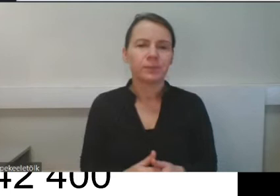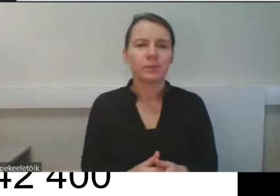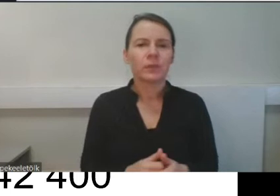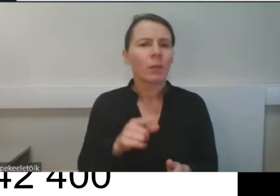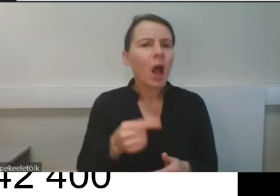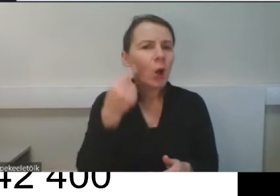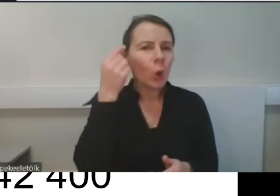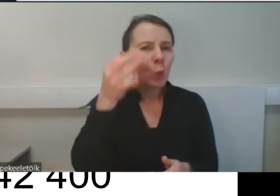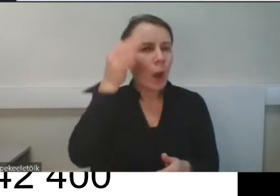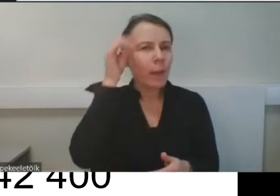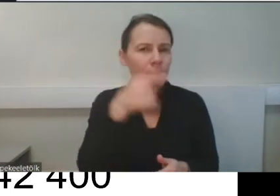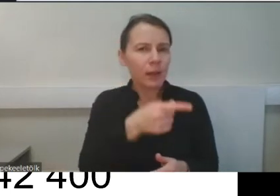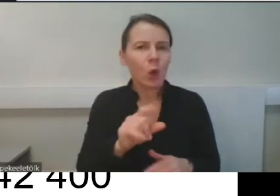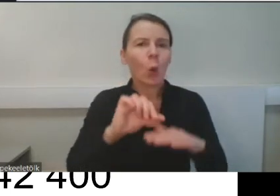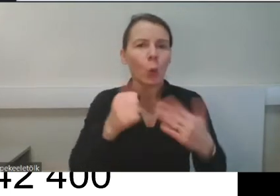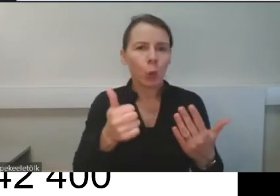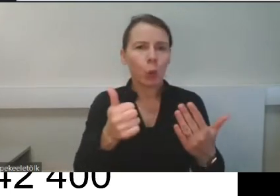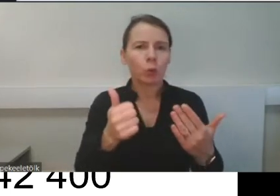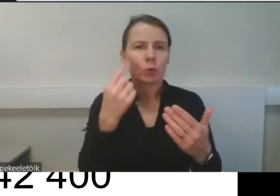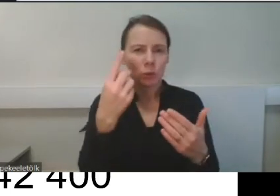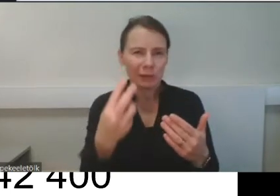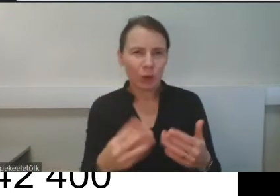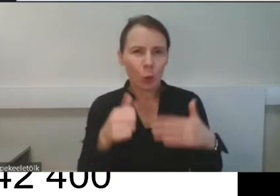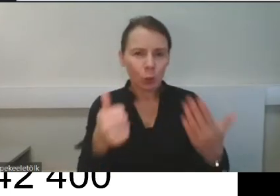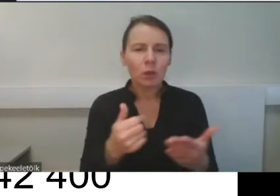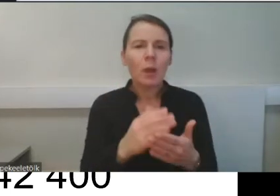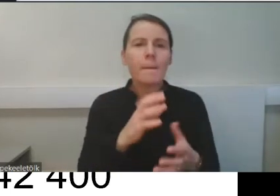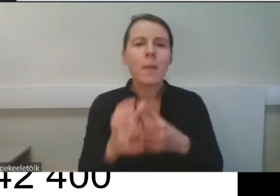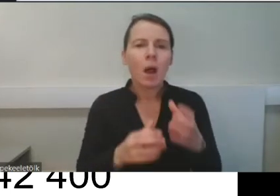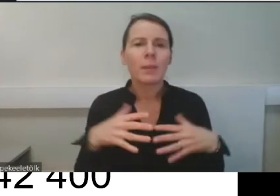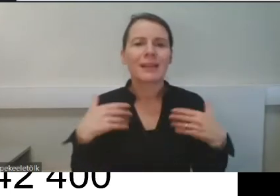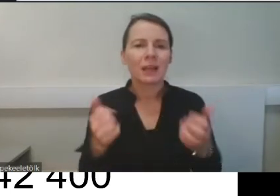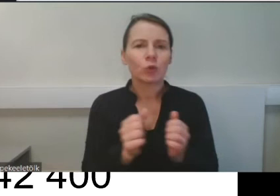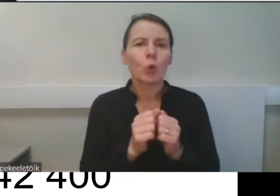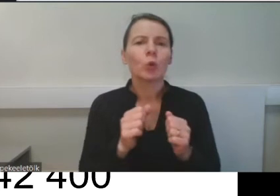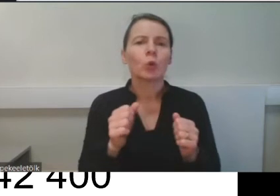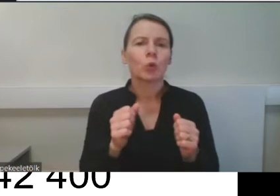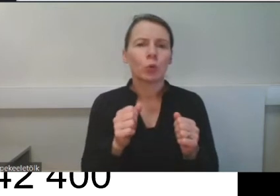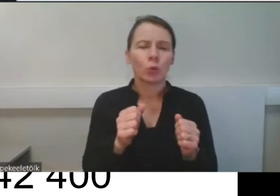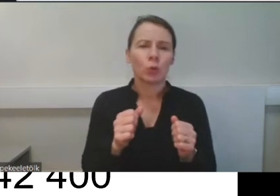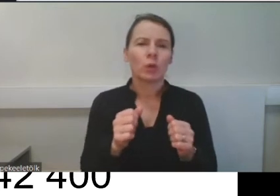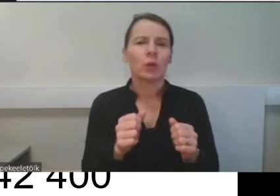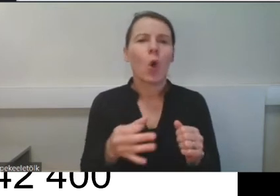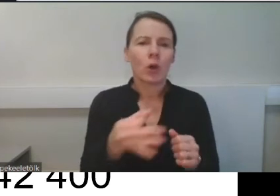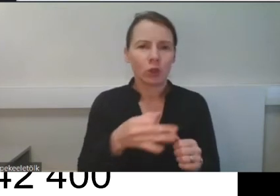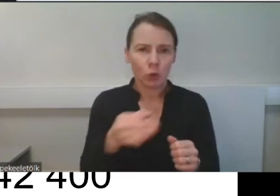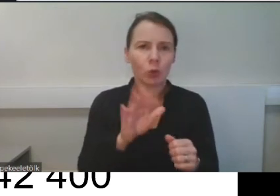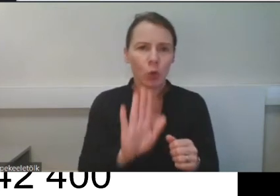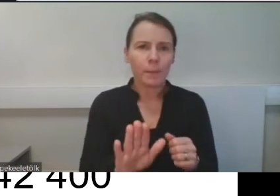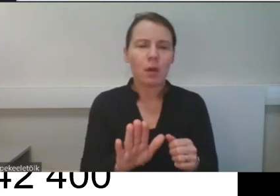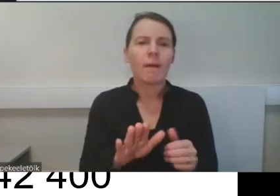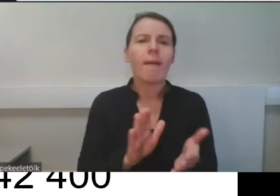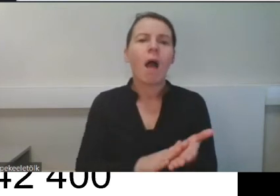töövõime kadu või vähenenud töövõime vastavad siis ka ja töötukassa nagu mõistetele on ametlikul